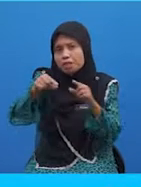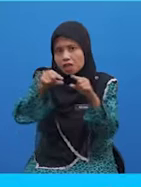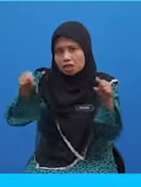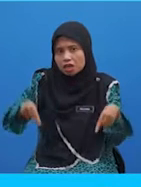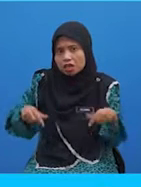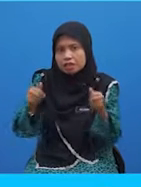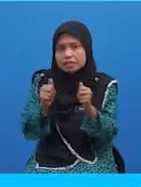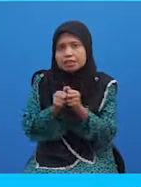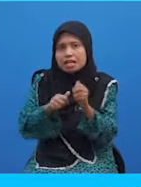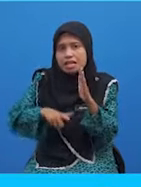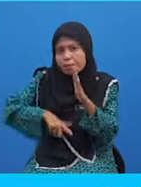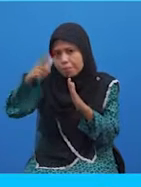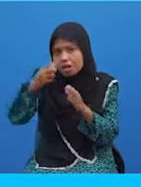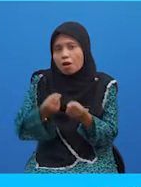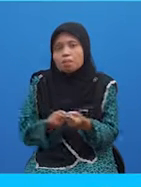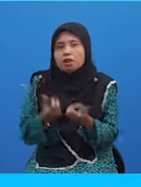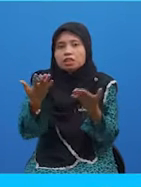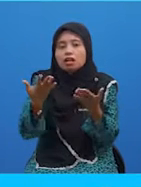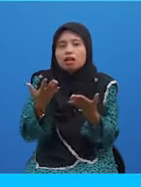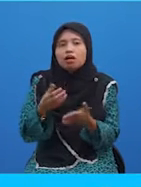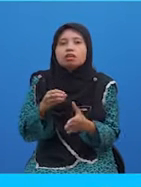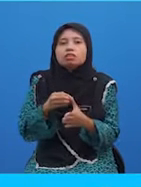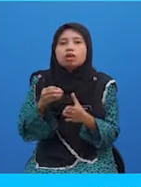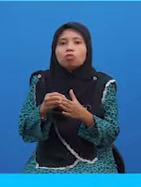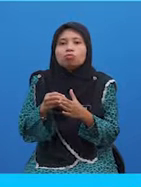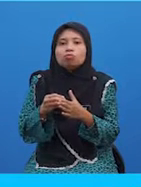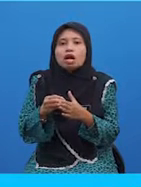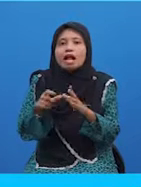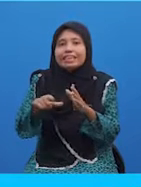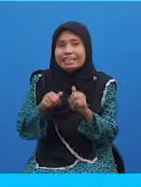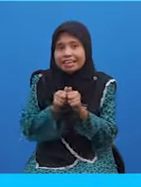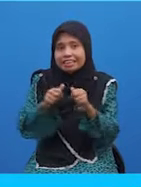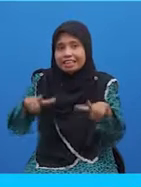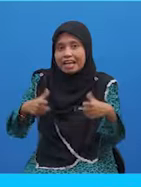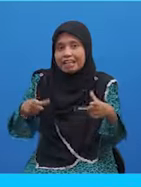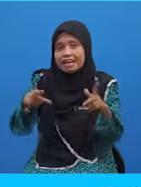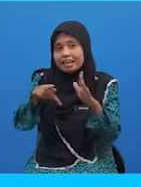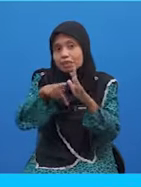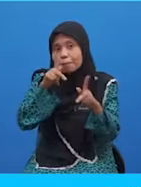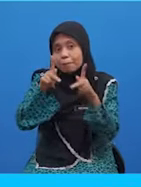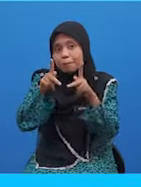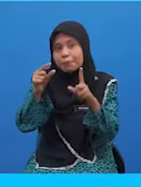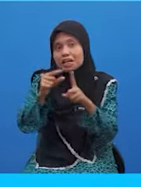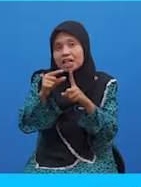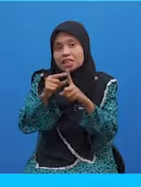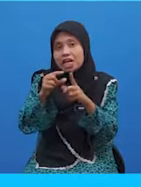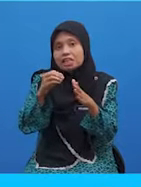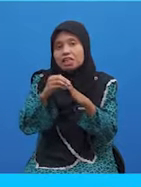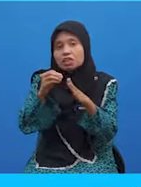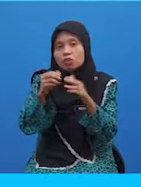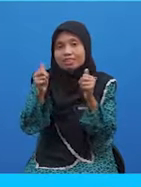banyak gelanggang dan dengan lain-lain perkataan, sepatutnya dengan perkataan